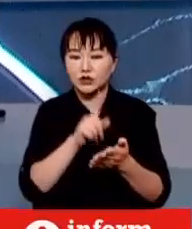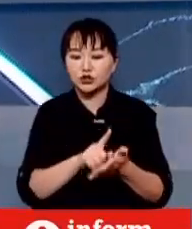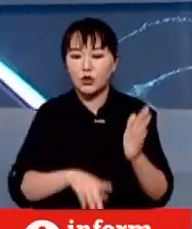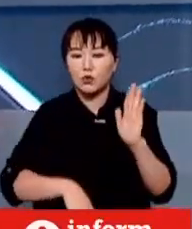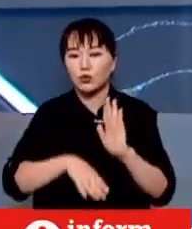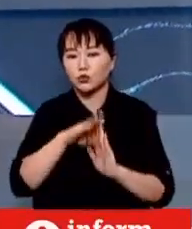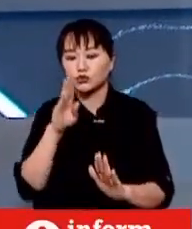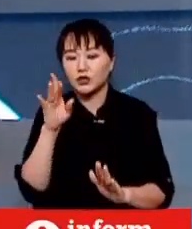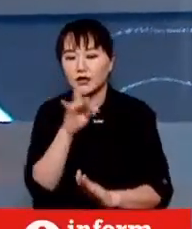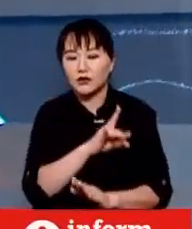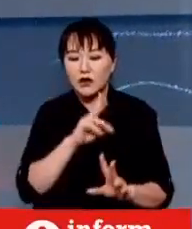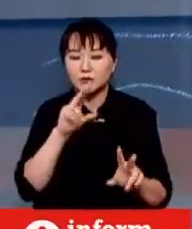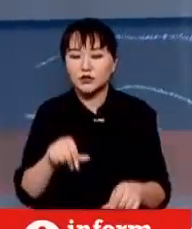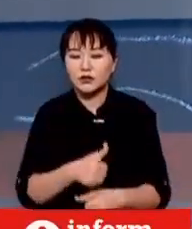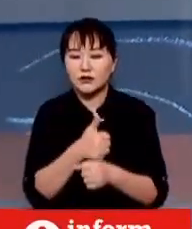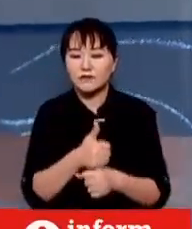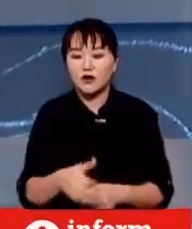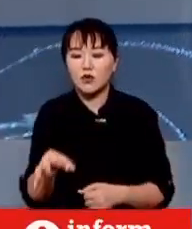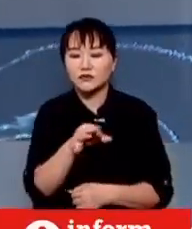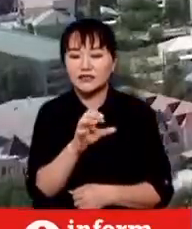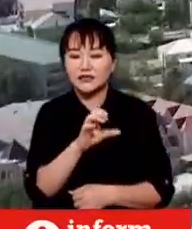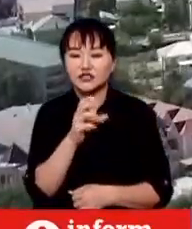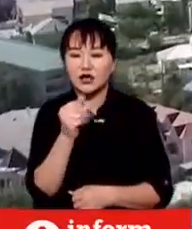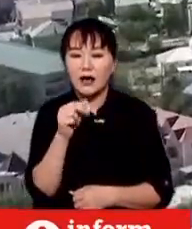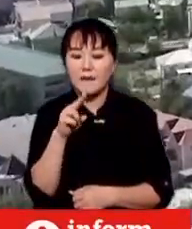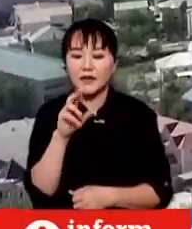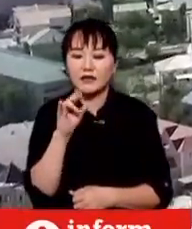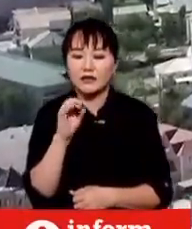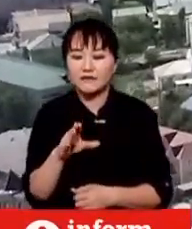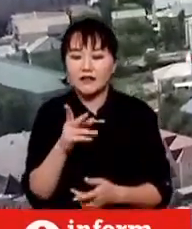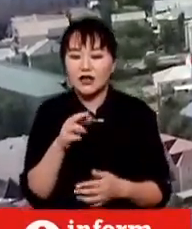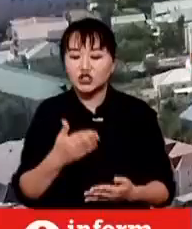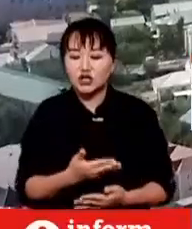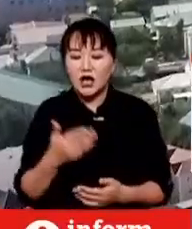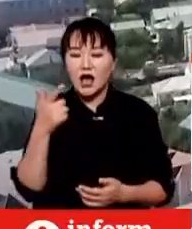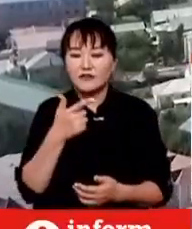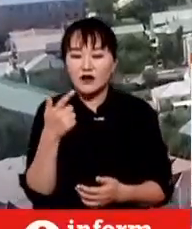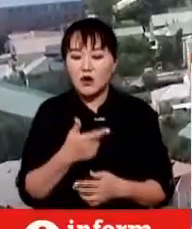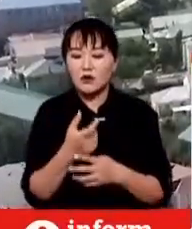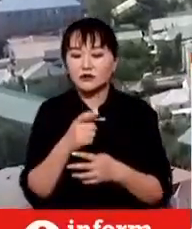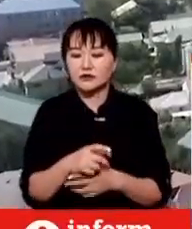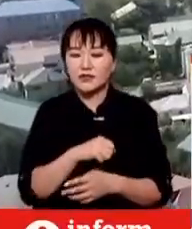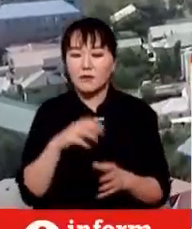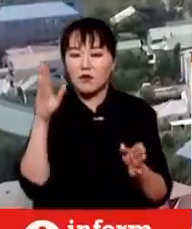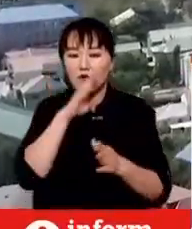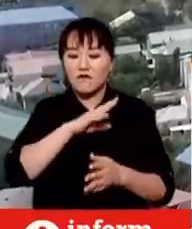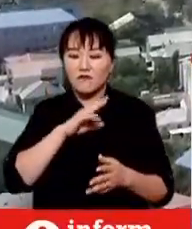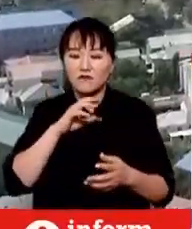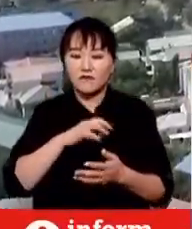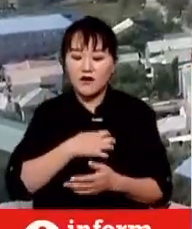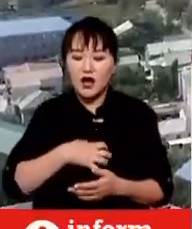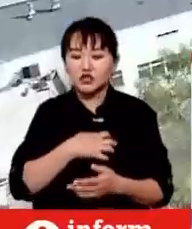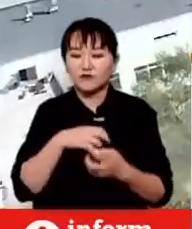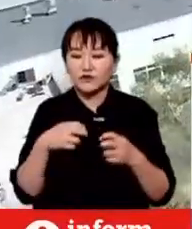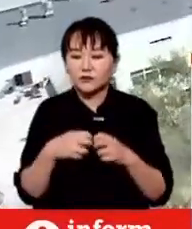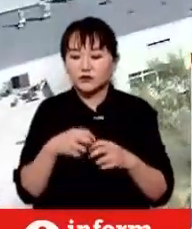улучшиться, пообещал глава области Серик Шапкинов. Для жителей ИТРАУ вопрос экологии один из самых актуальных. Для его решения